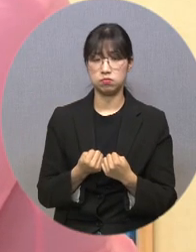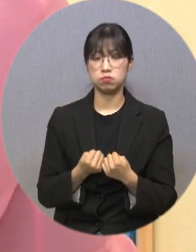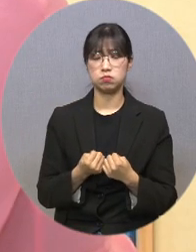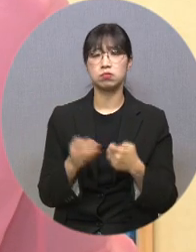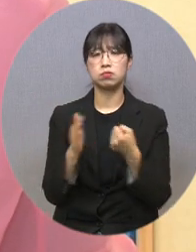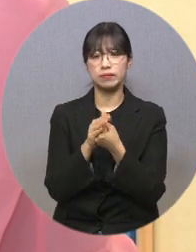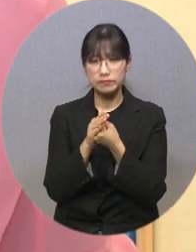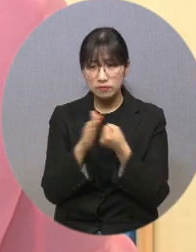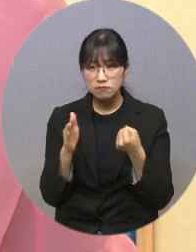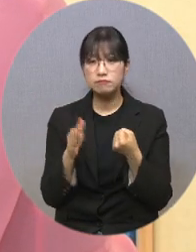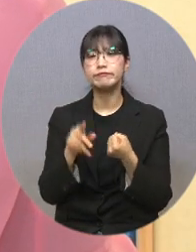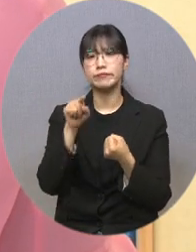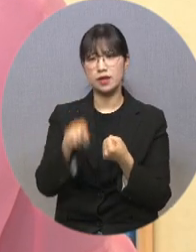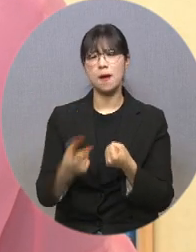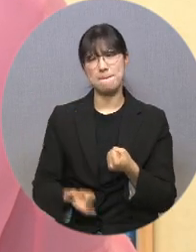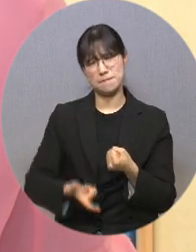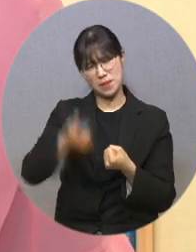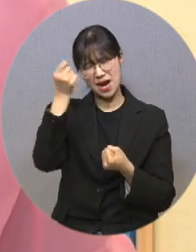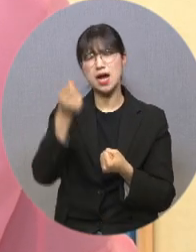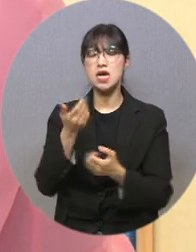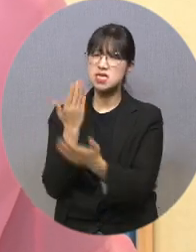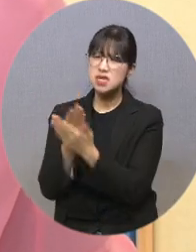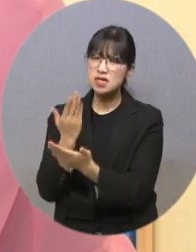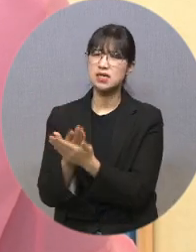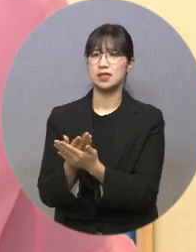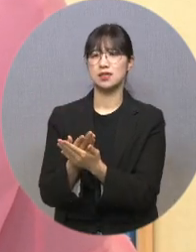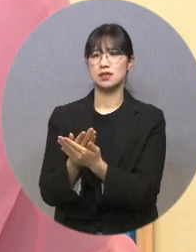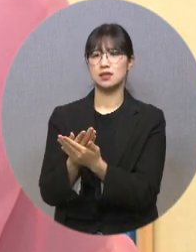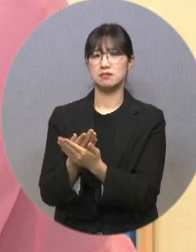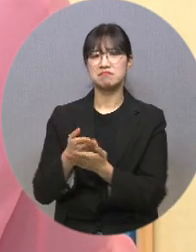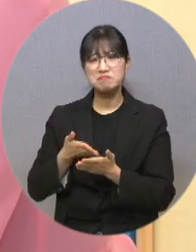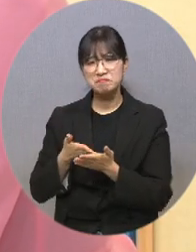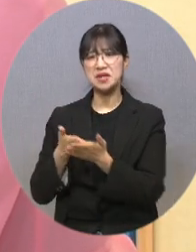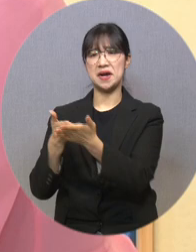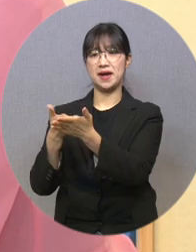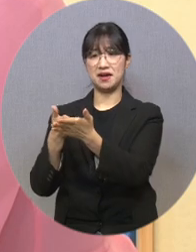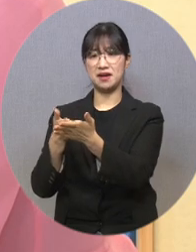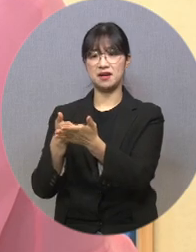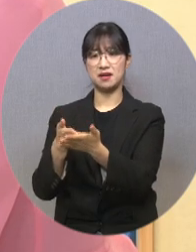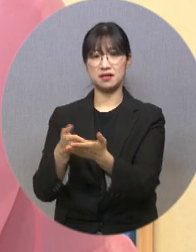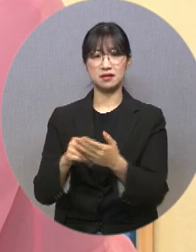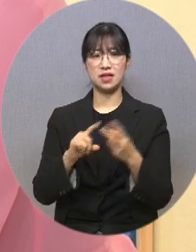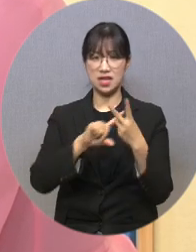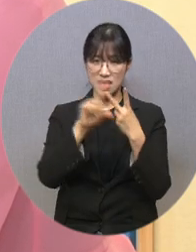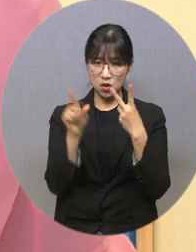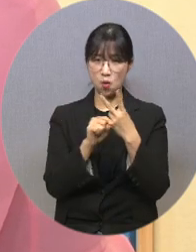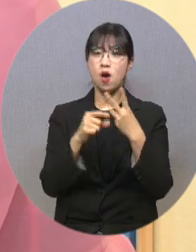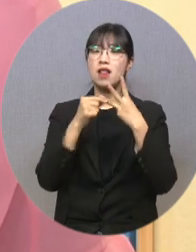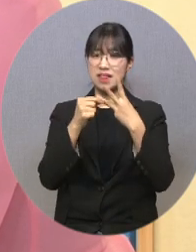그래서 이걸 좀 빨리 좀 조치를 취해달라 이렇게 얘기를 했더니 네. 2월 셋째